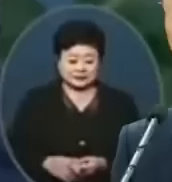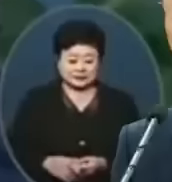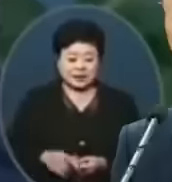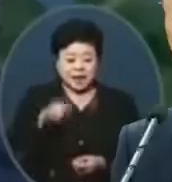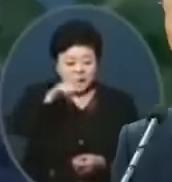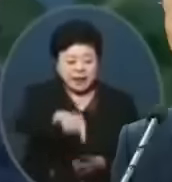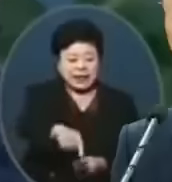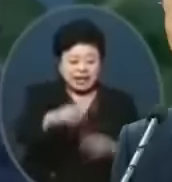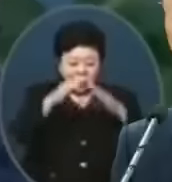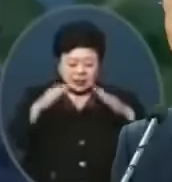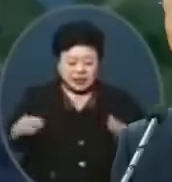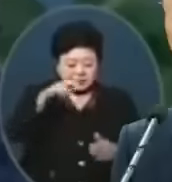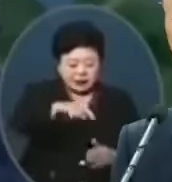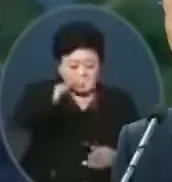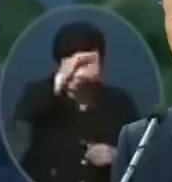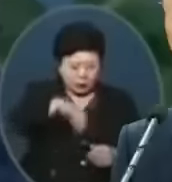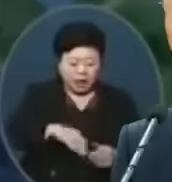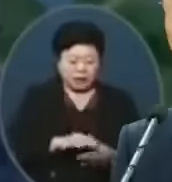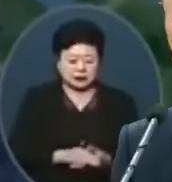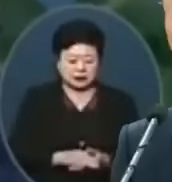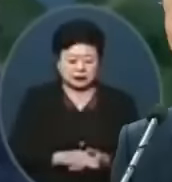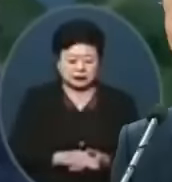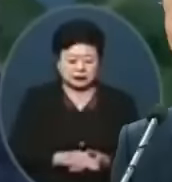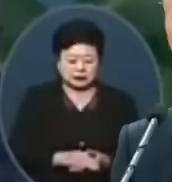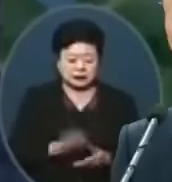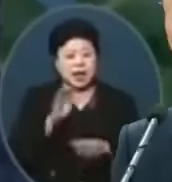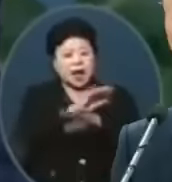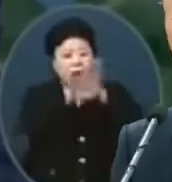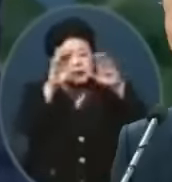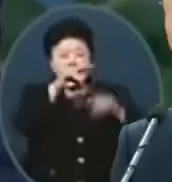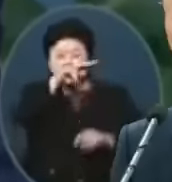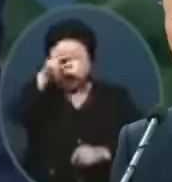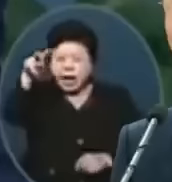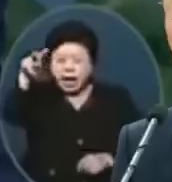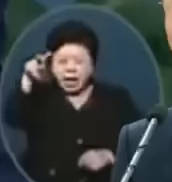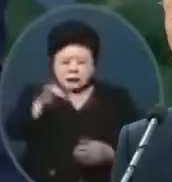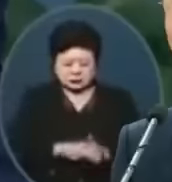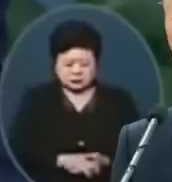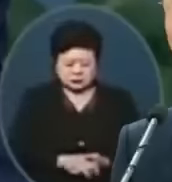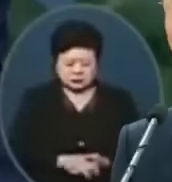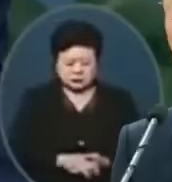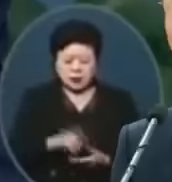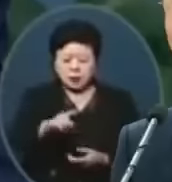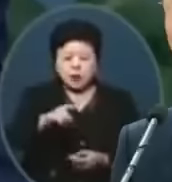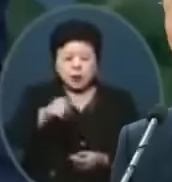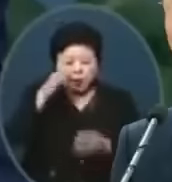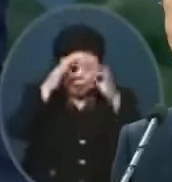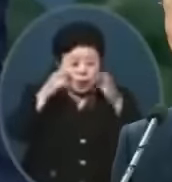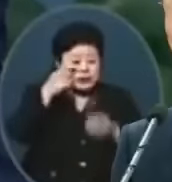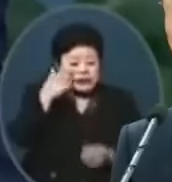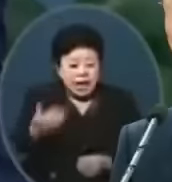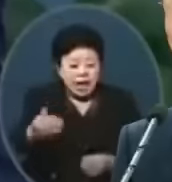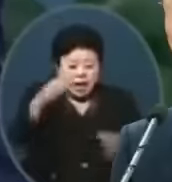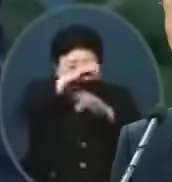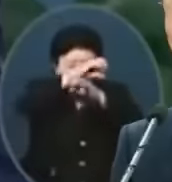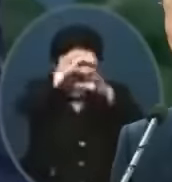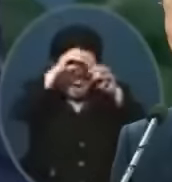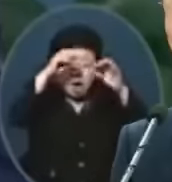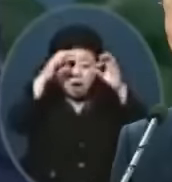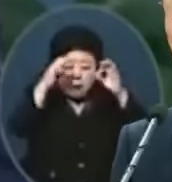천막 밖으로 나오라고 그랬어. 천막 밖으로 나오니까 하늘을 쳐다봐라. 뭐가 보이느냐? 별이